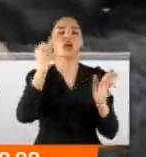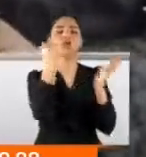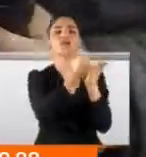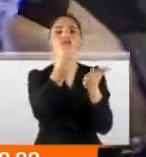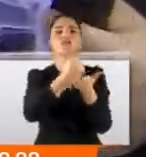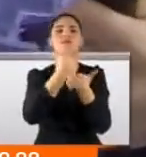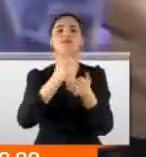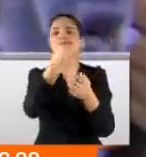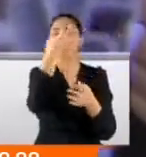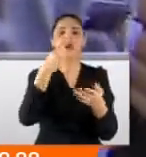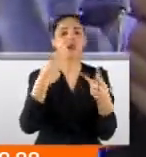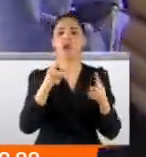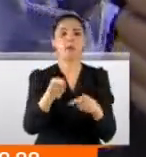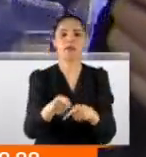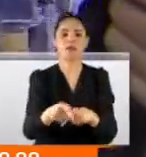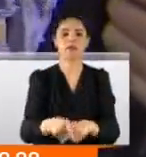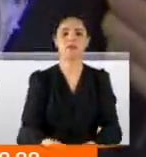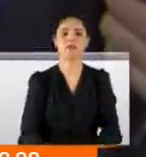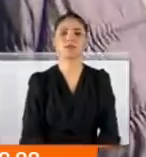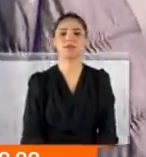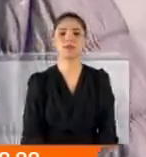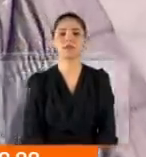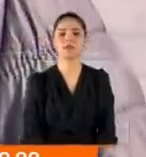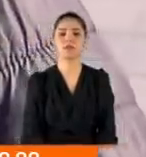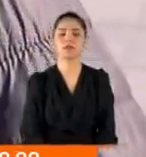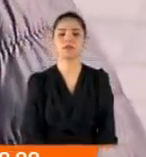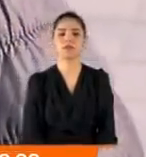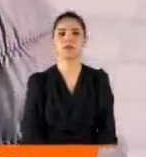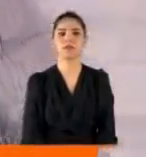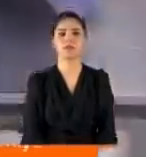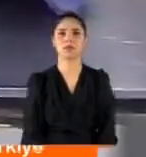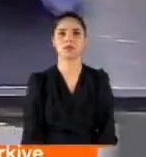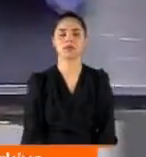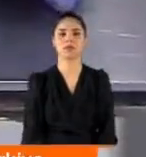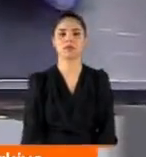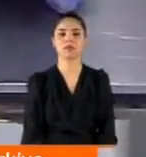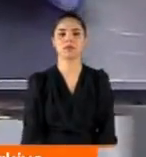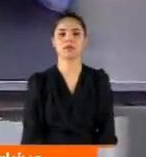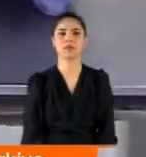şekilde baskılayabilirsiniz. Fırsatçılarımız her yerde ne yazık ki.